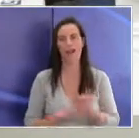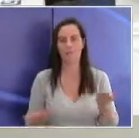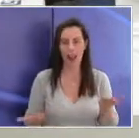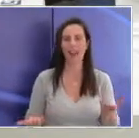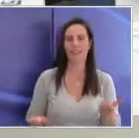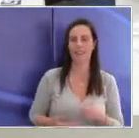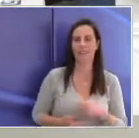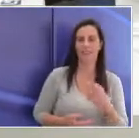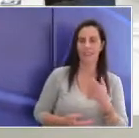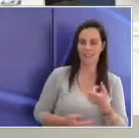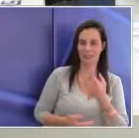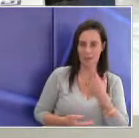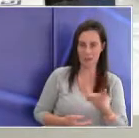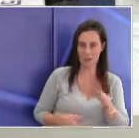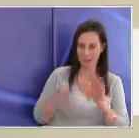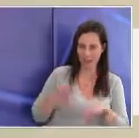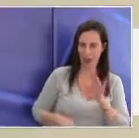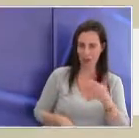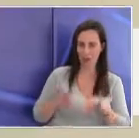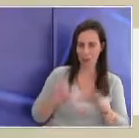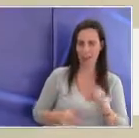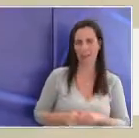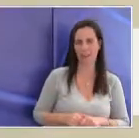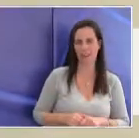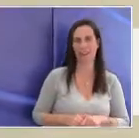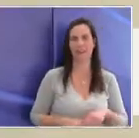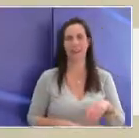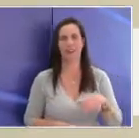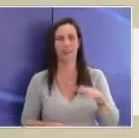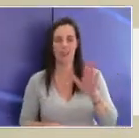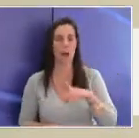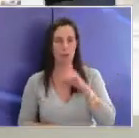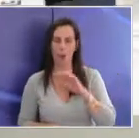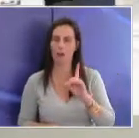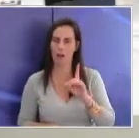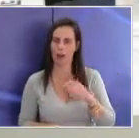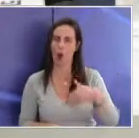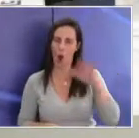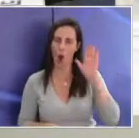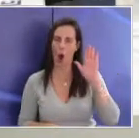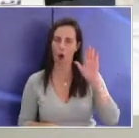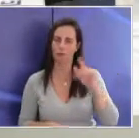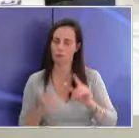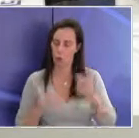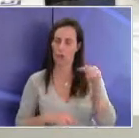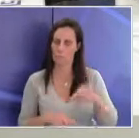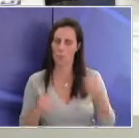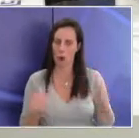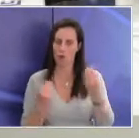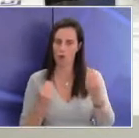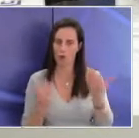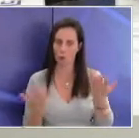זה לדבר על בחירות. אנחנו נדבר גם על סוריה, אבל בעיקר קורית פה, מתחוללת